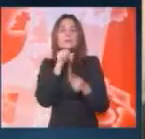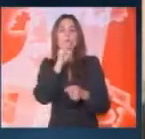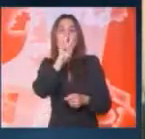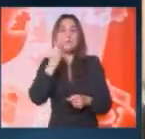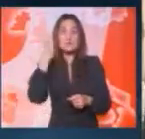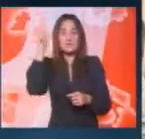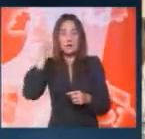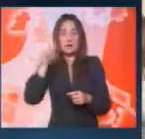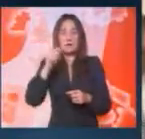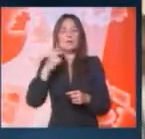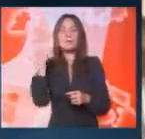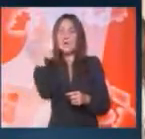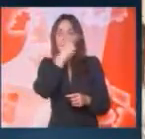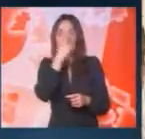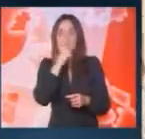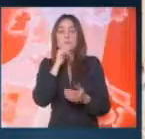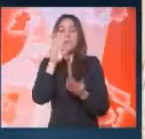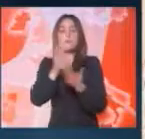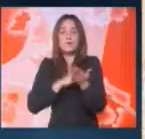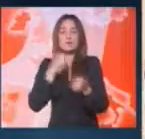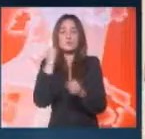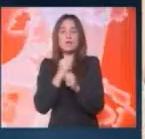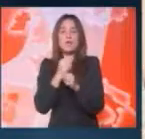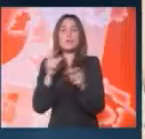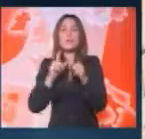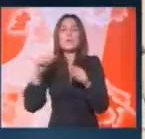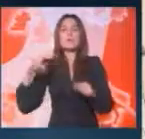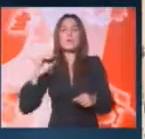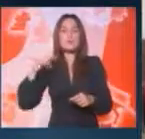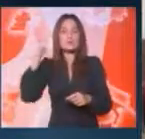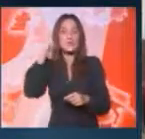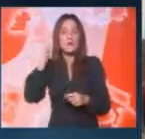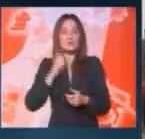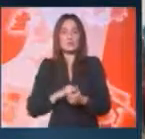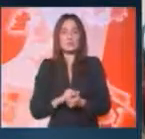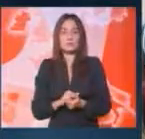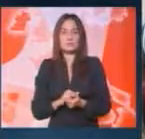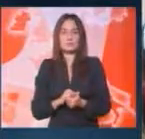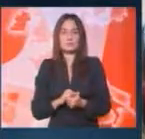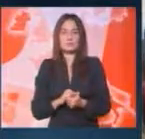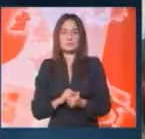pozvao odbornike da se urazume i počnu da rade u interesu građana.